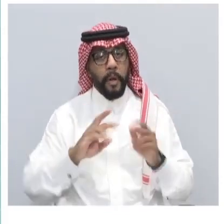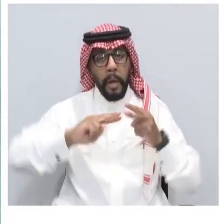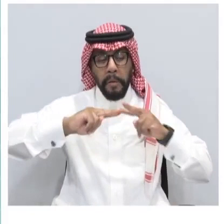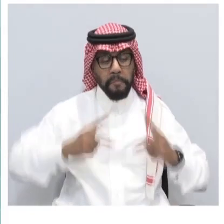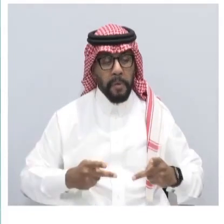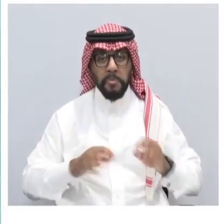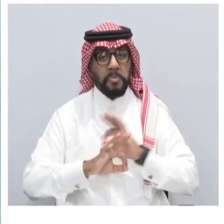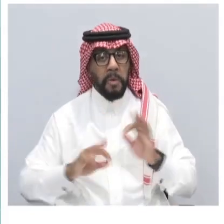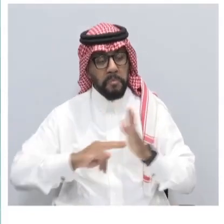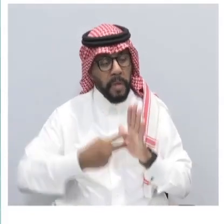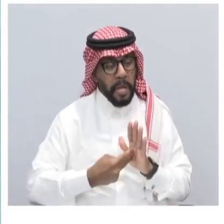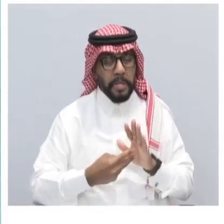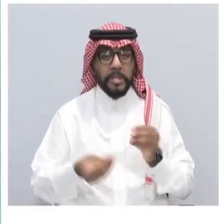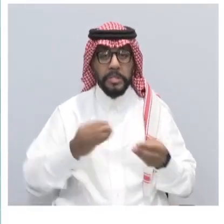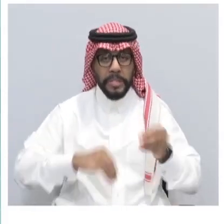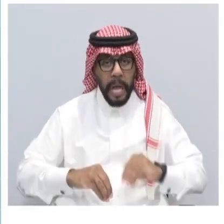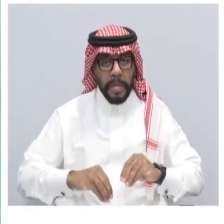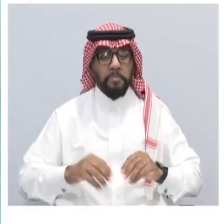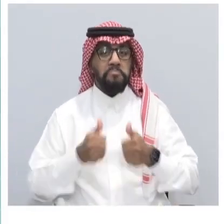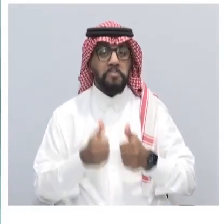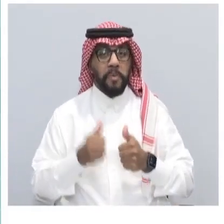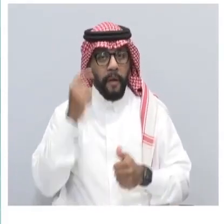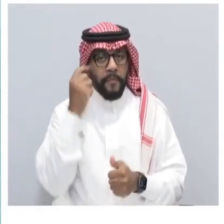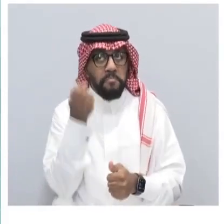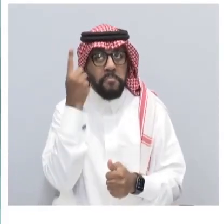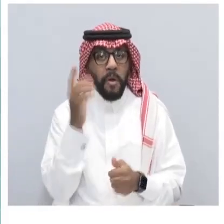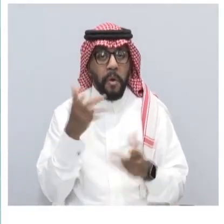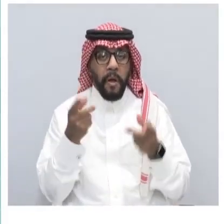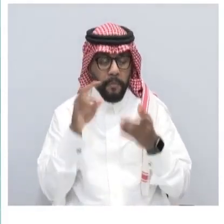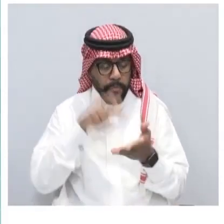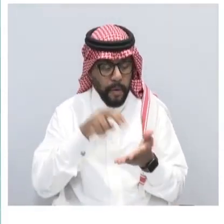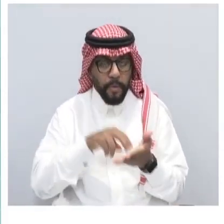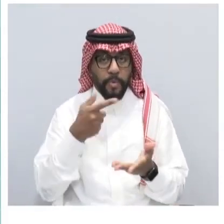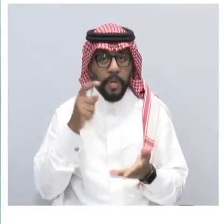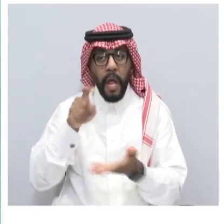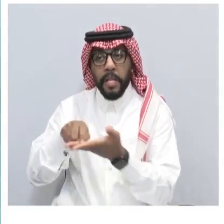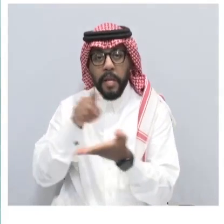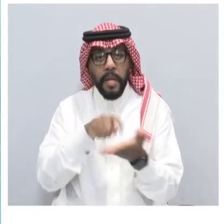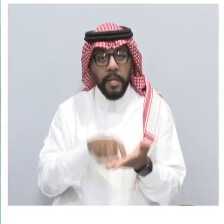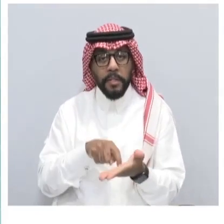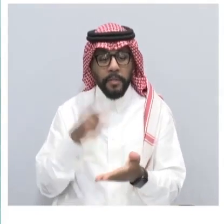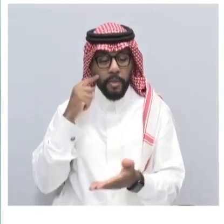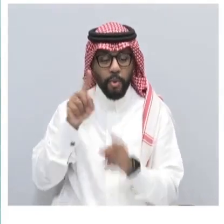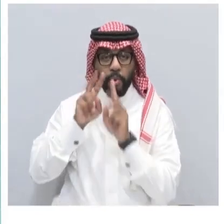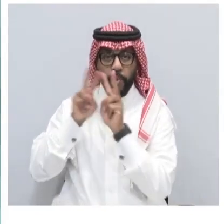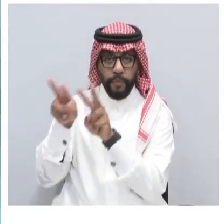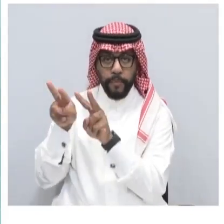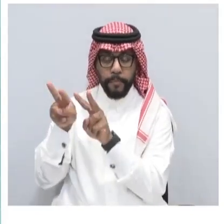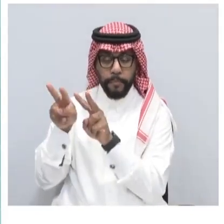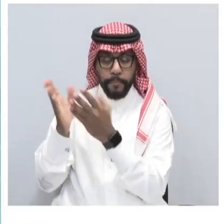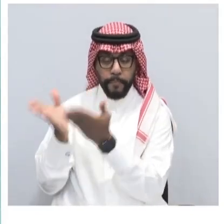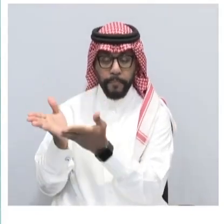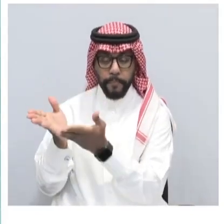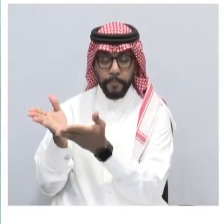ستايل هنا ابنائي الطلاب نستطيع تحديد الفقره من خلال الشريط الرئيسي